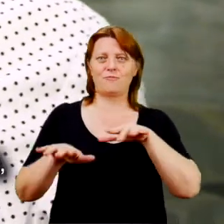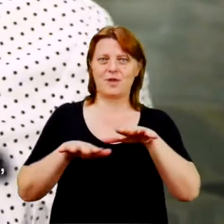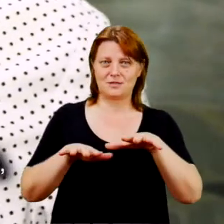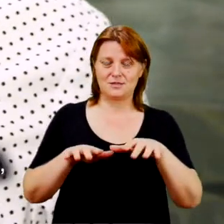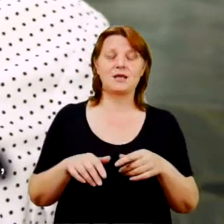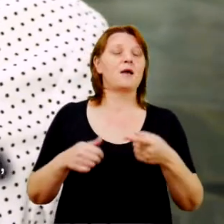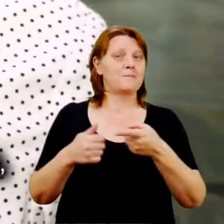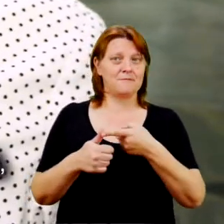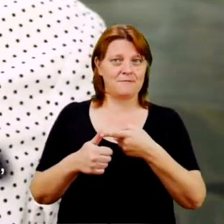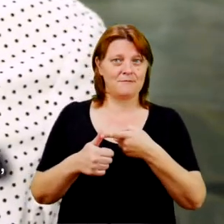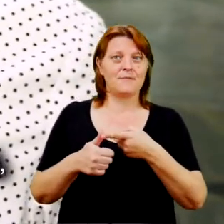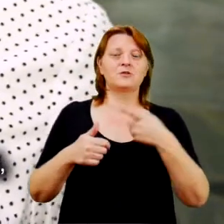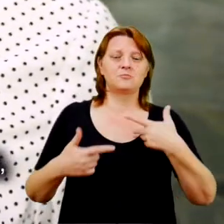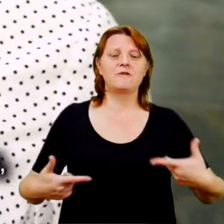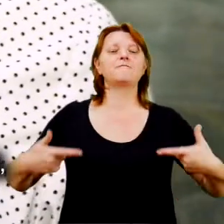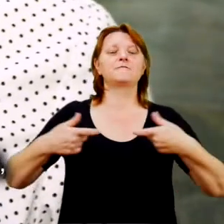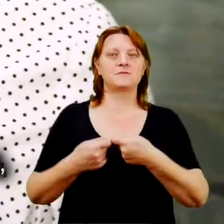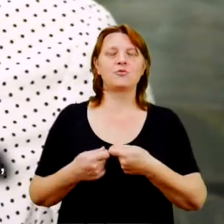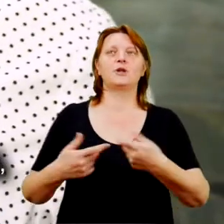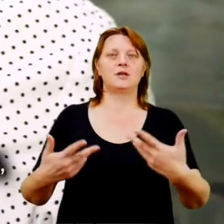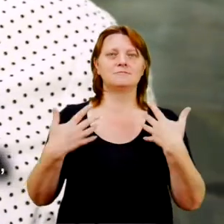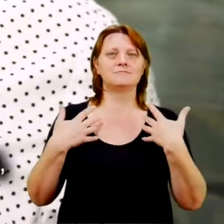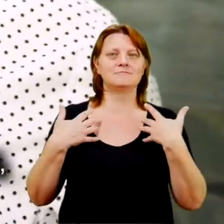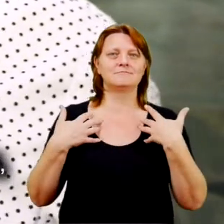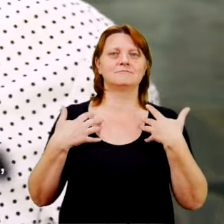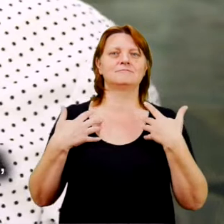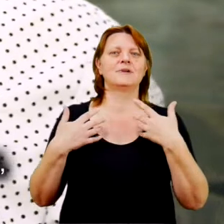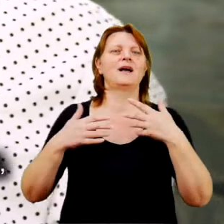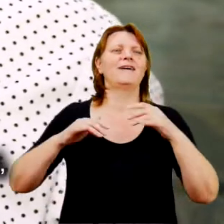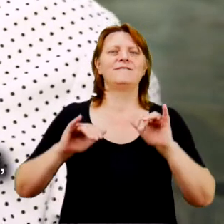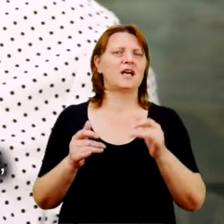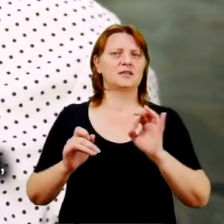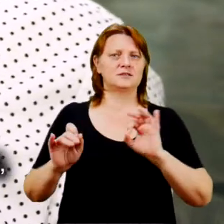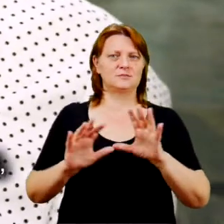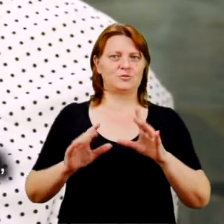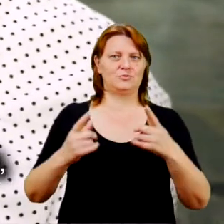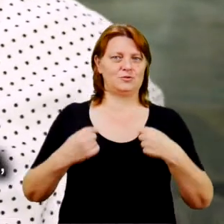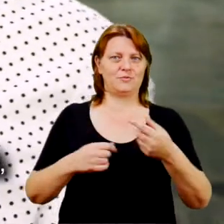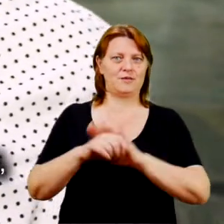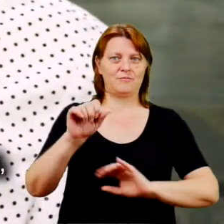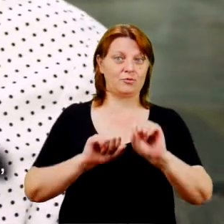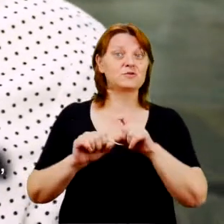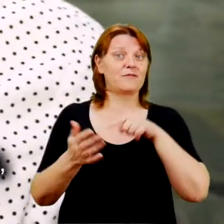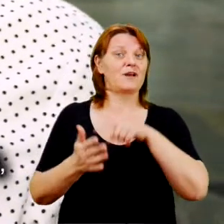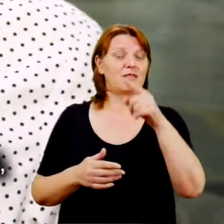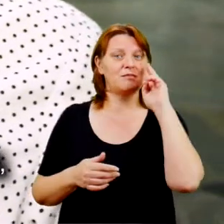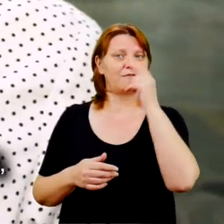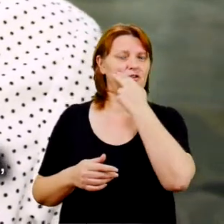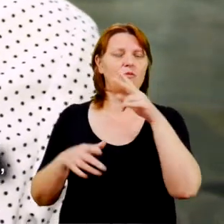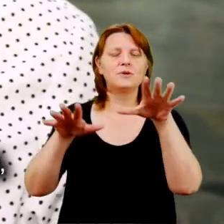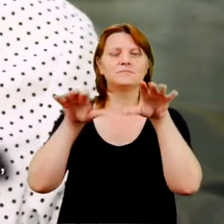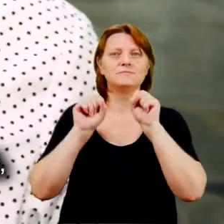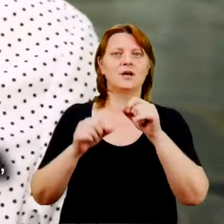miejsce. Po pierwsze po to, żeby wspólnie przeżyć to, w jaki sposób osoby niepełnosprawne,